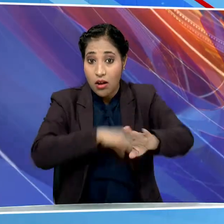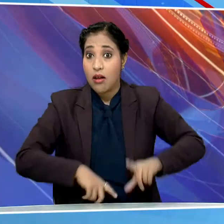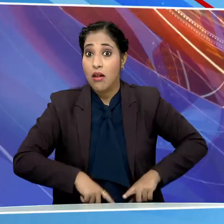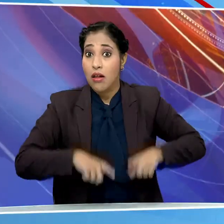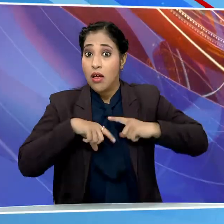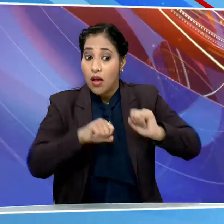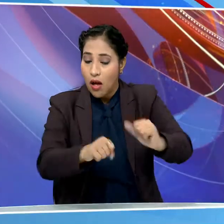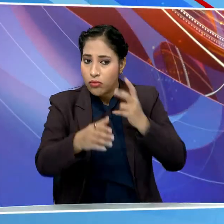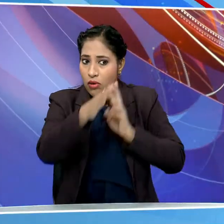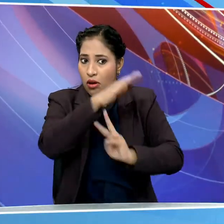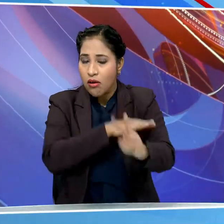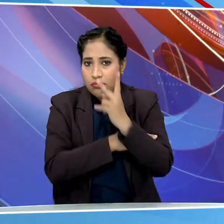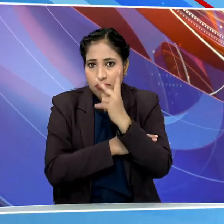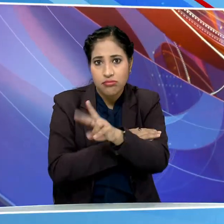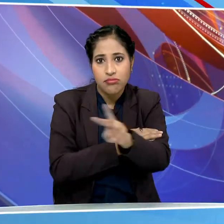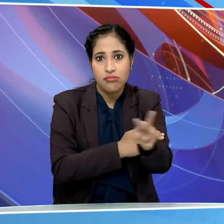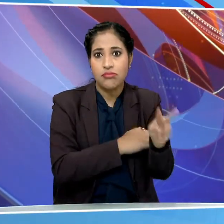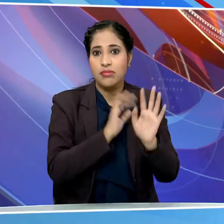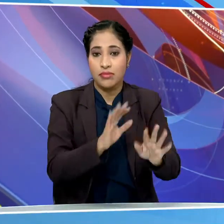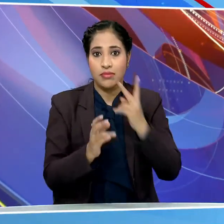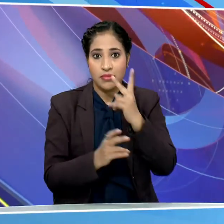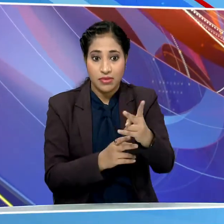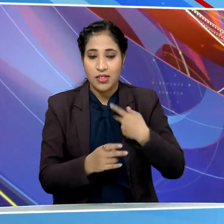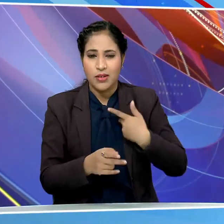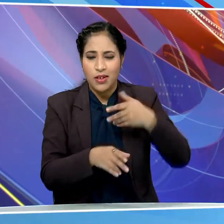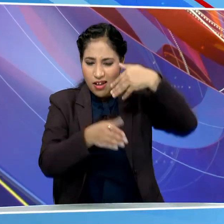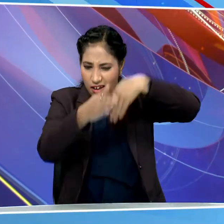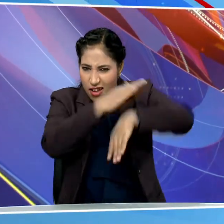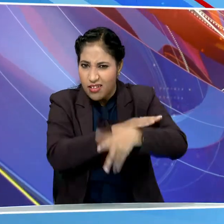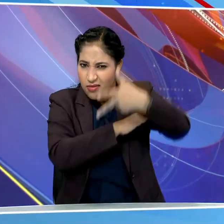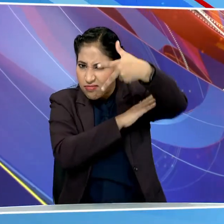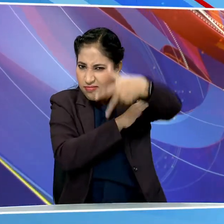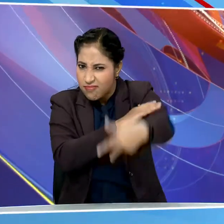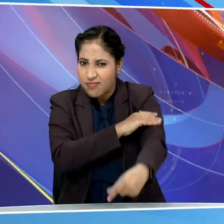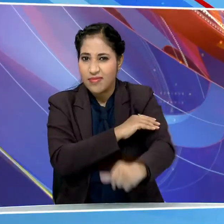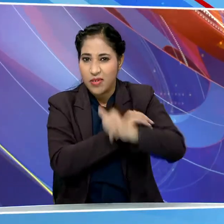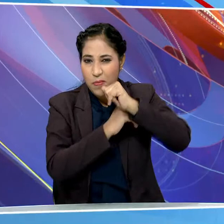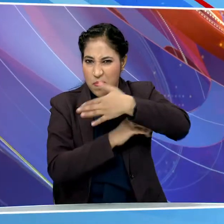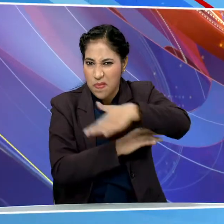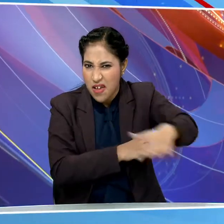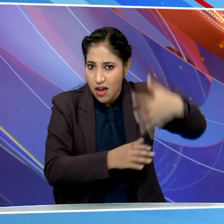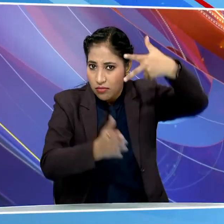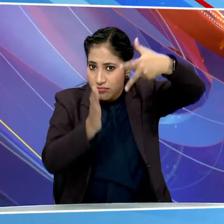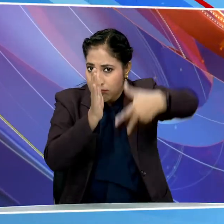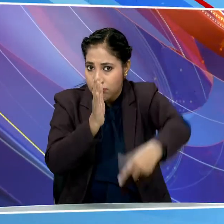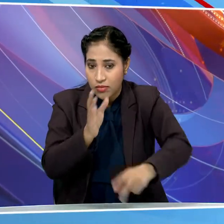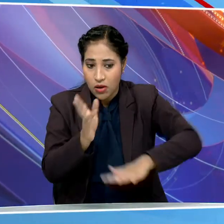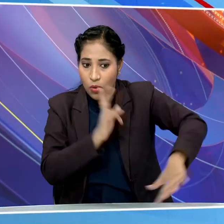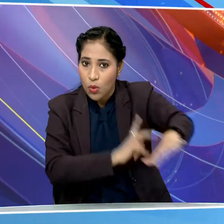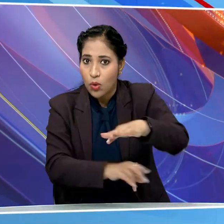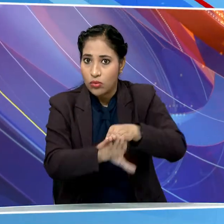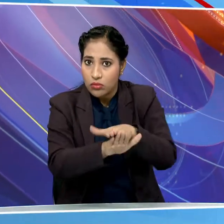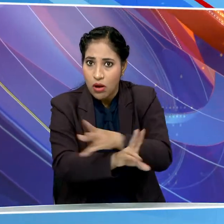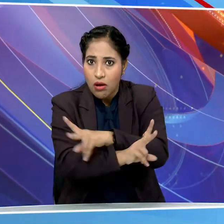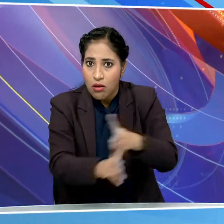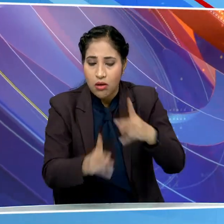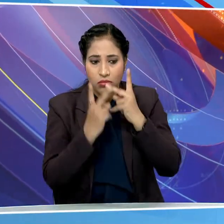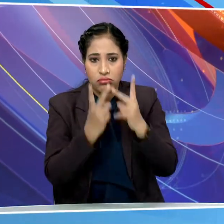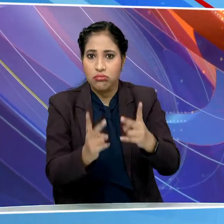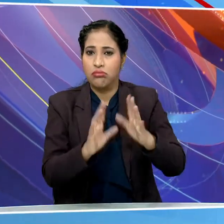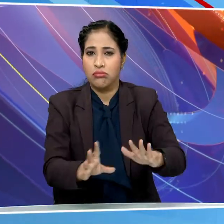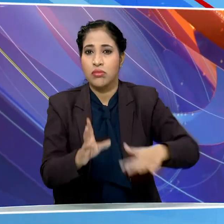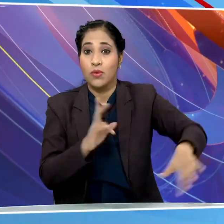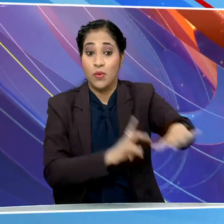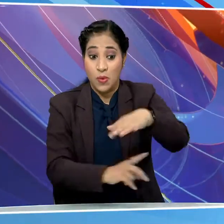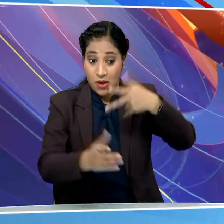नजारा होता है। ये गैलरी हमारे जलीय पारिस्थितिकी तंत्र के गतिशील संतुलन को दिखाती है। पीएम मोदी ने